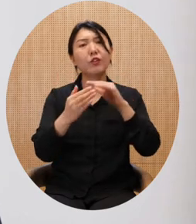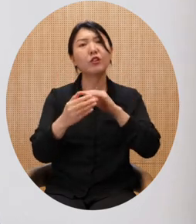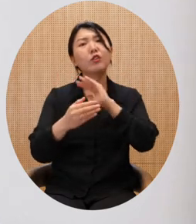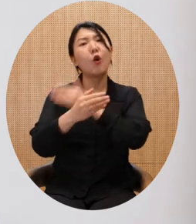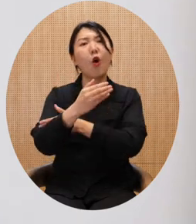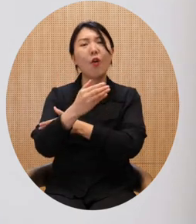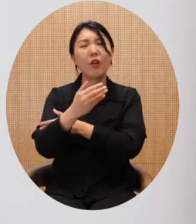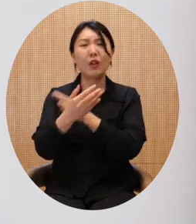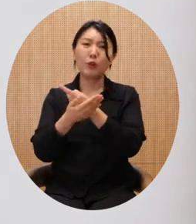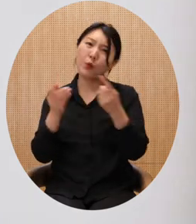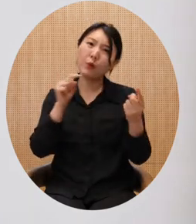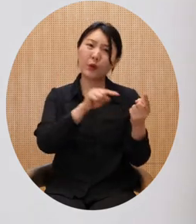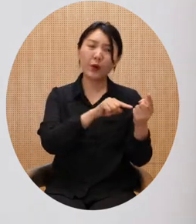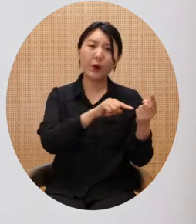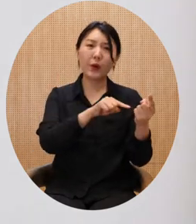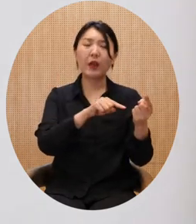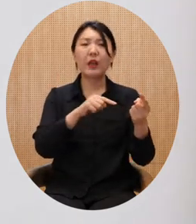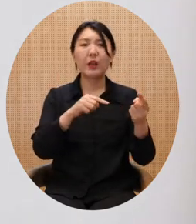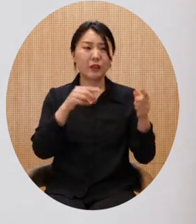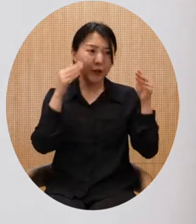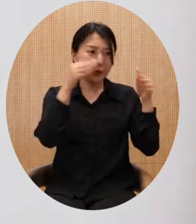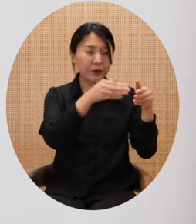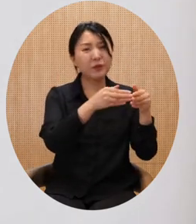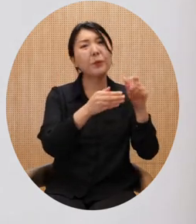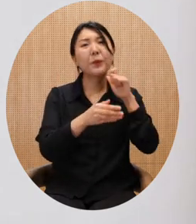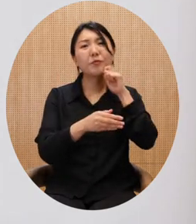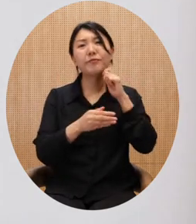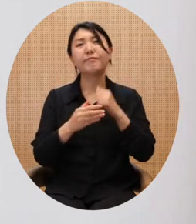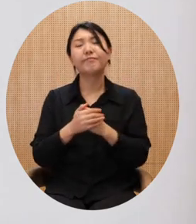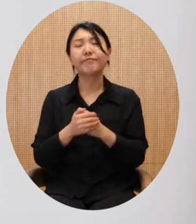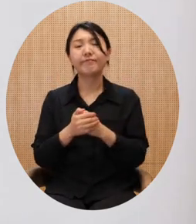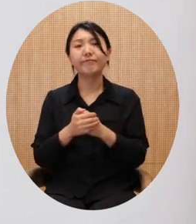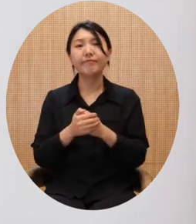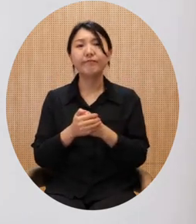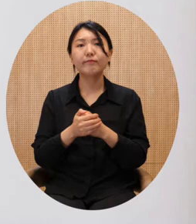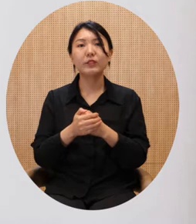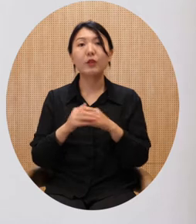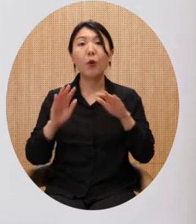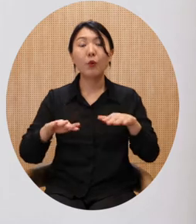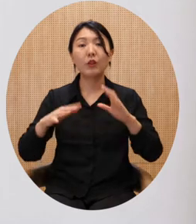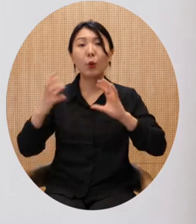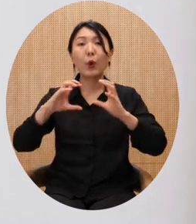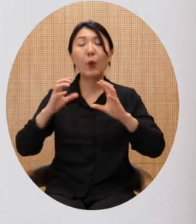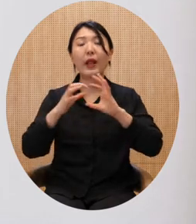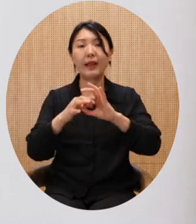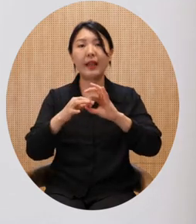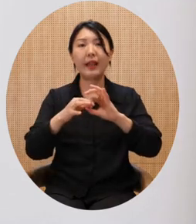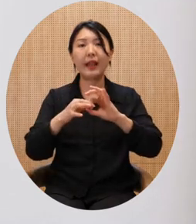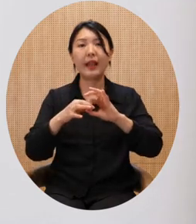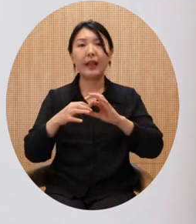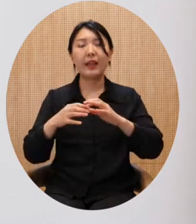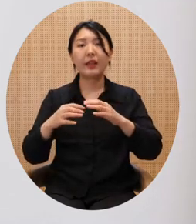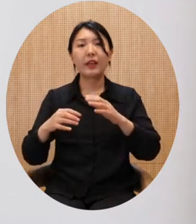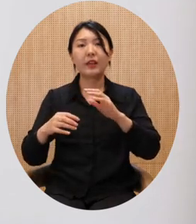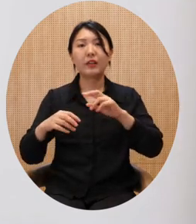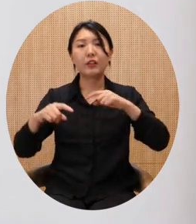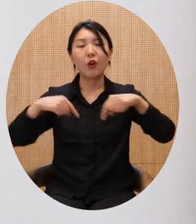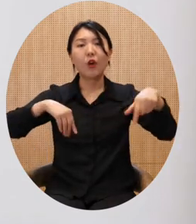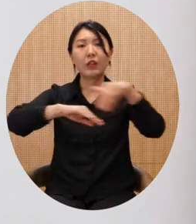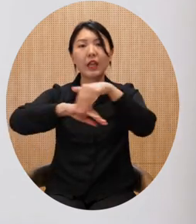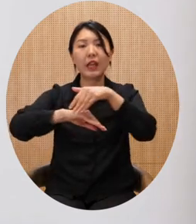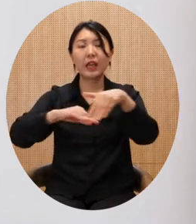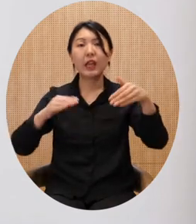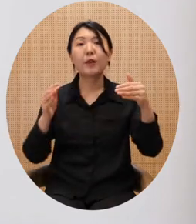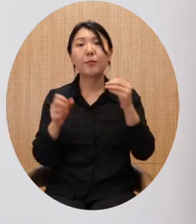치여서 제대로 조명되지 못했습니다. 오늘 토론회를 통해 정책을 마련하는 데 그치지